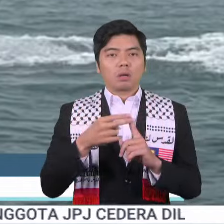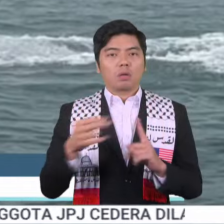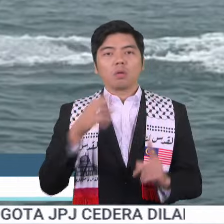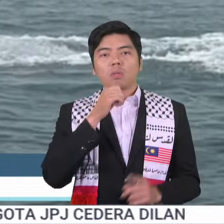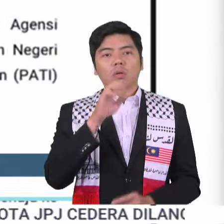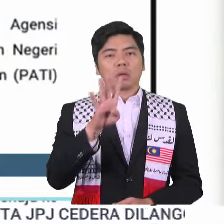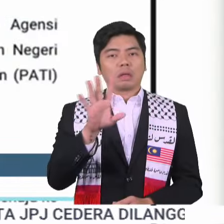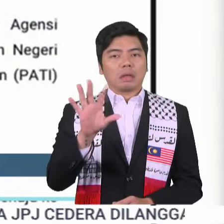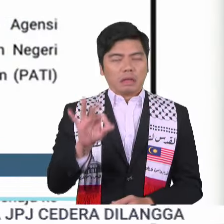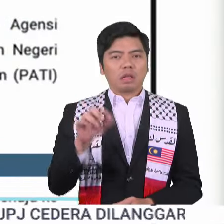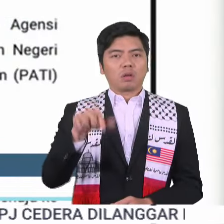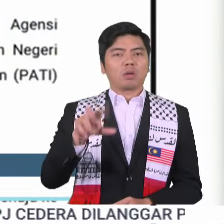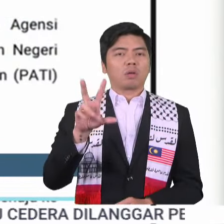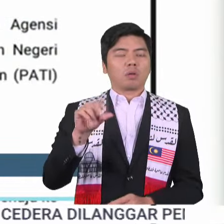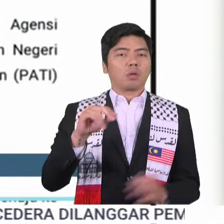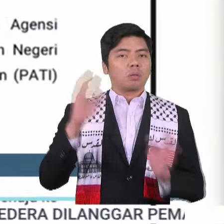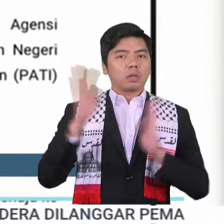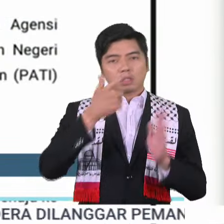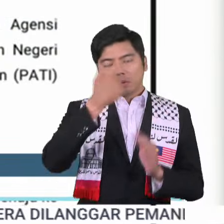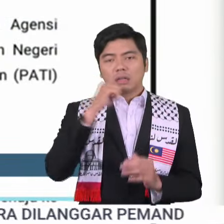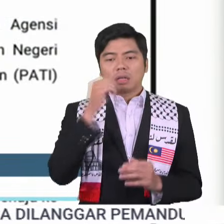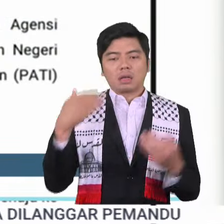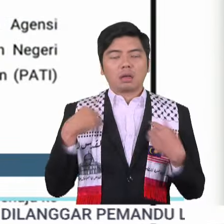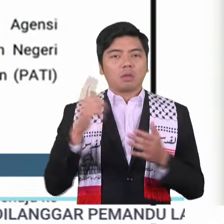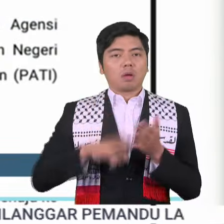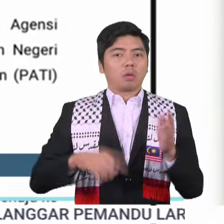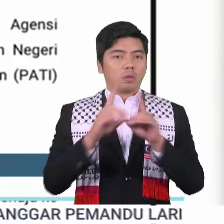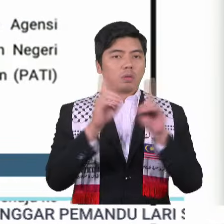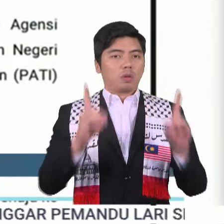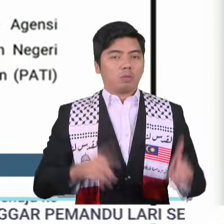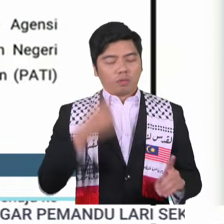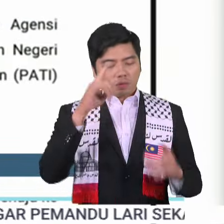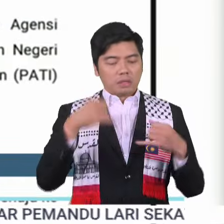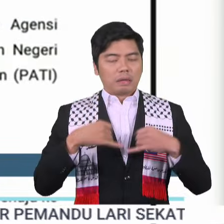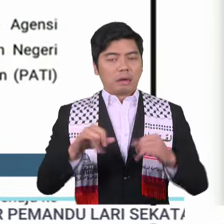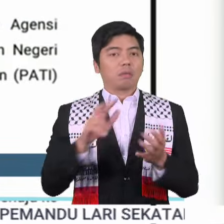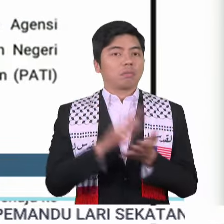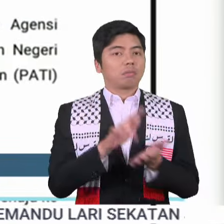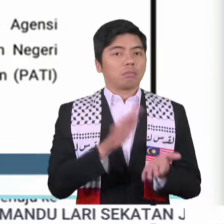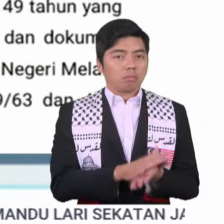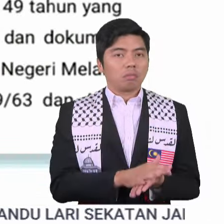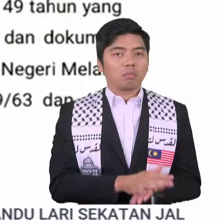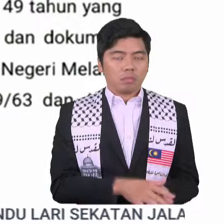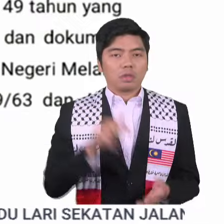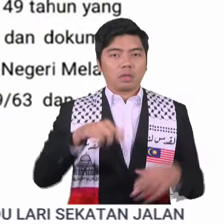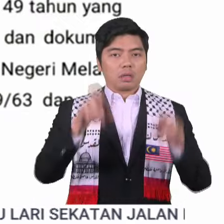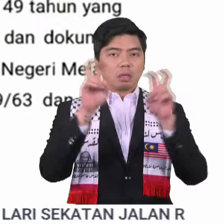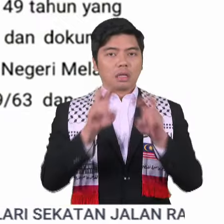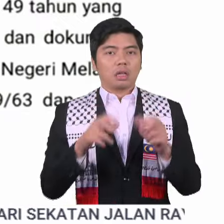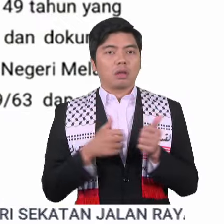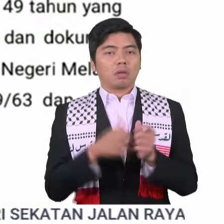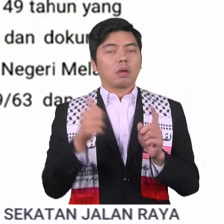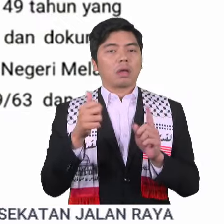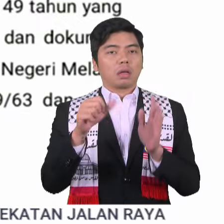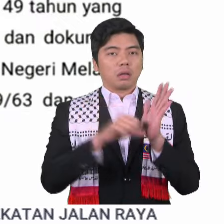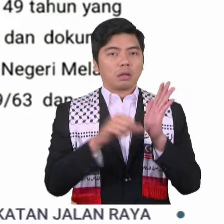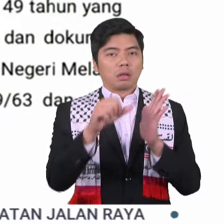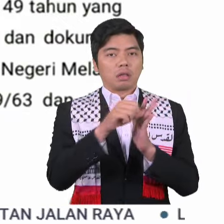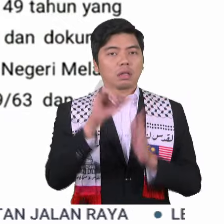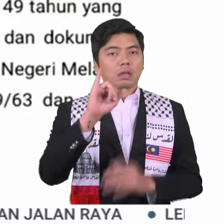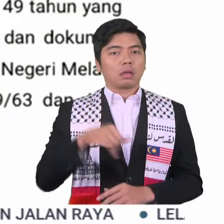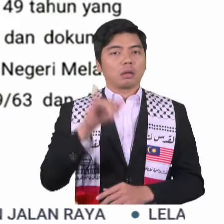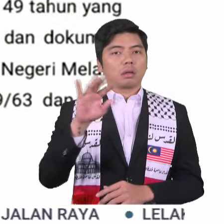tahun dipercayai Parti kerana tidak mempunyai pengenalan diri serta dokumen perjalanan sah kes siasat di bawah akta imigresen 1959